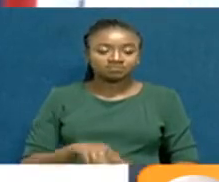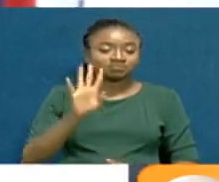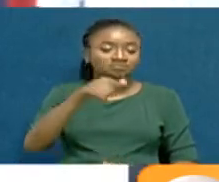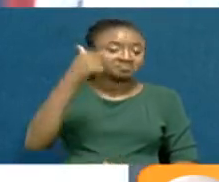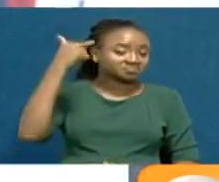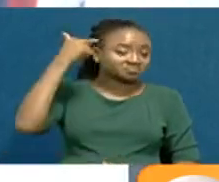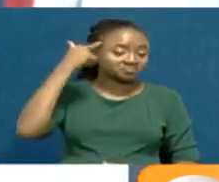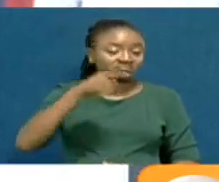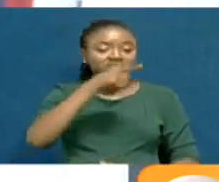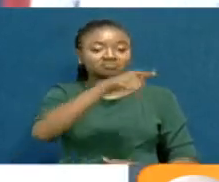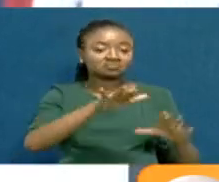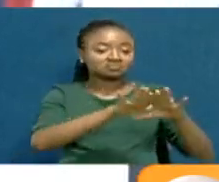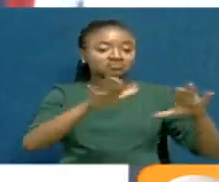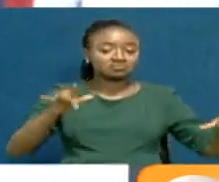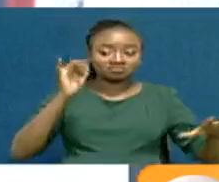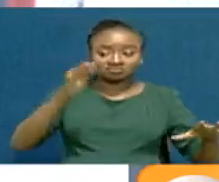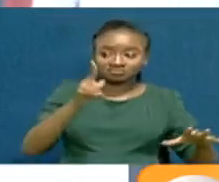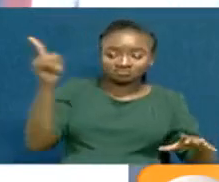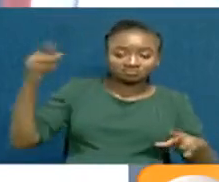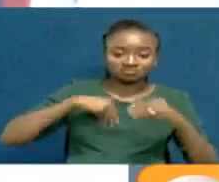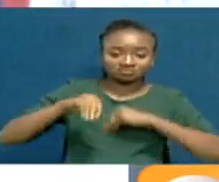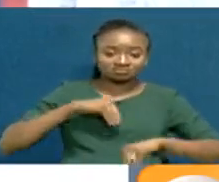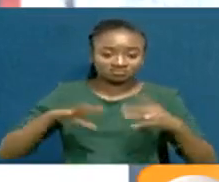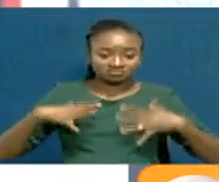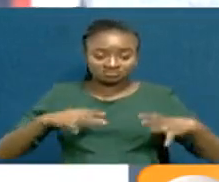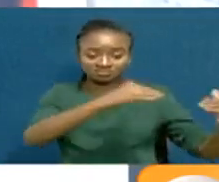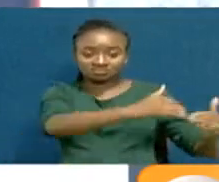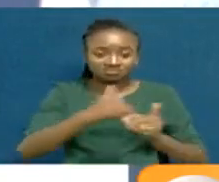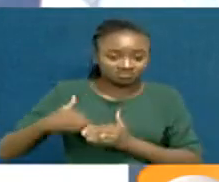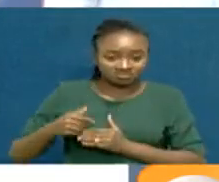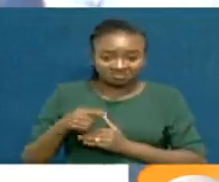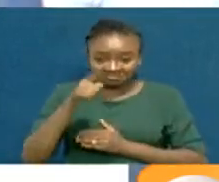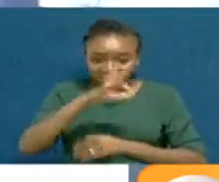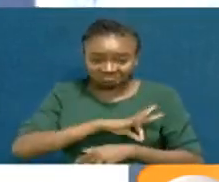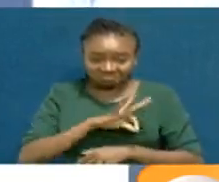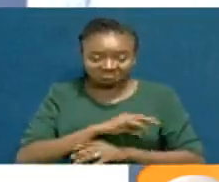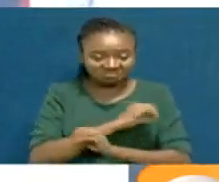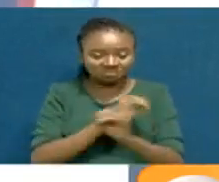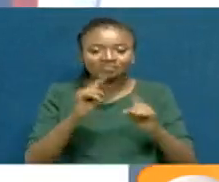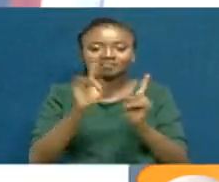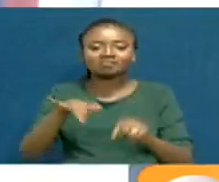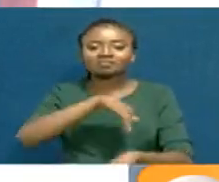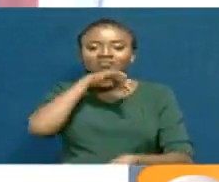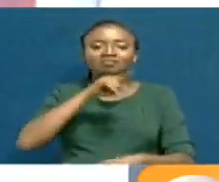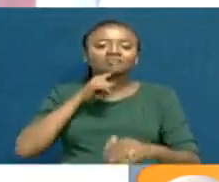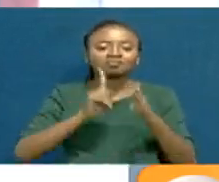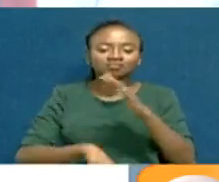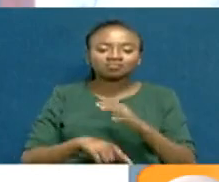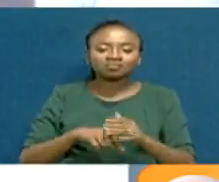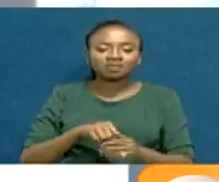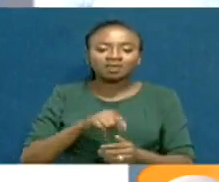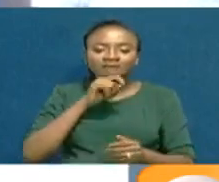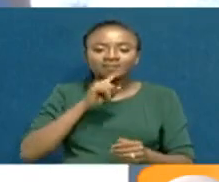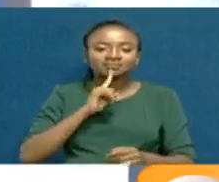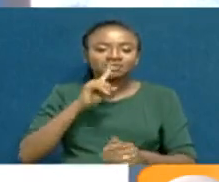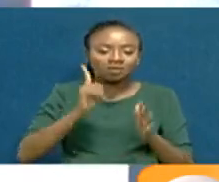mashamba ni ADC wakichukua itabaki kweli baba ndio amesema yeye akichukua anataka mashamba